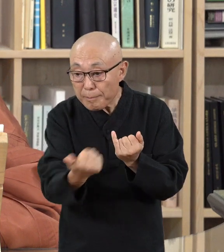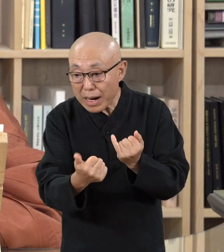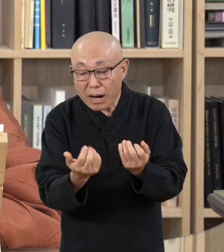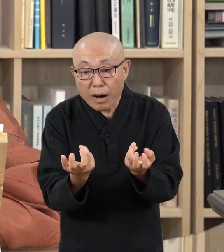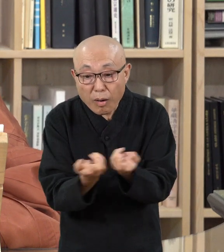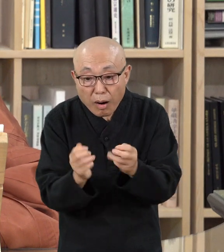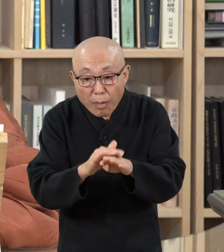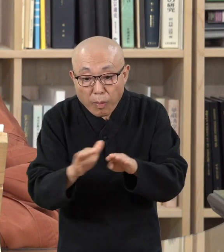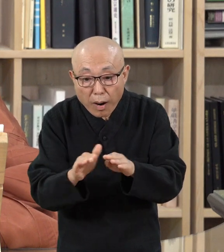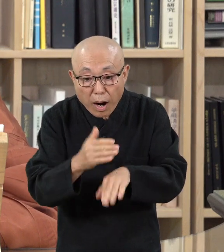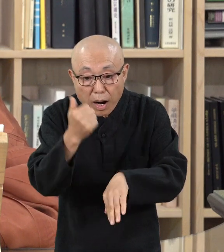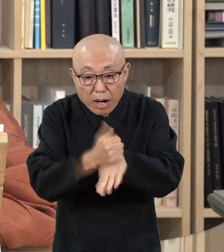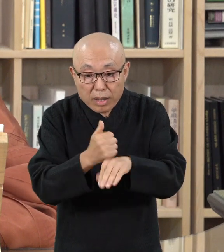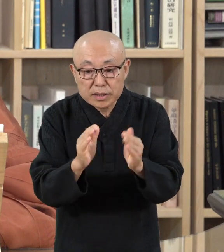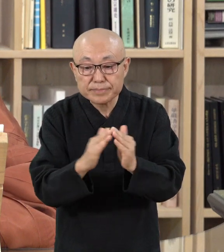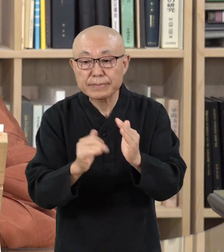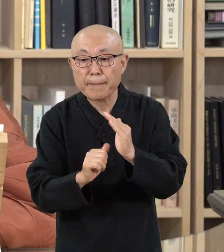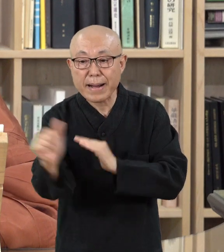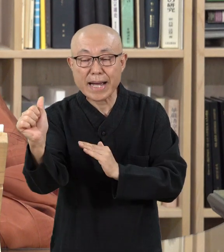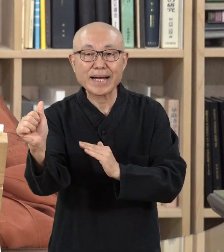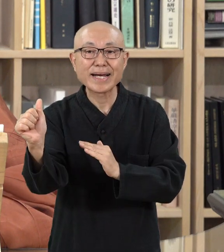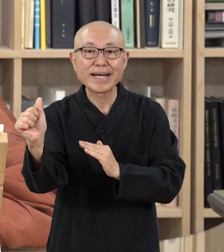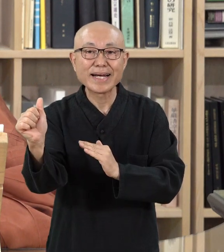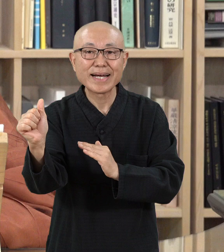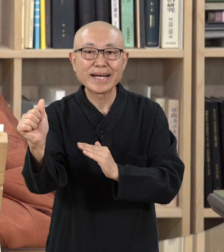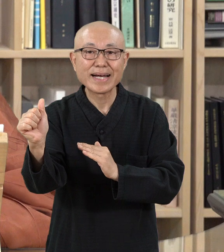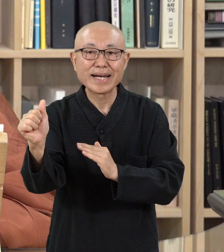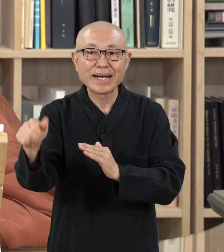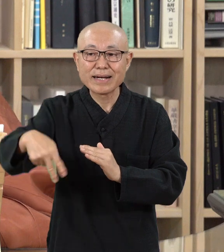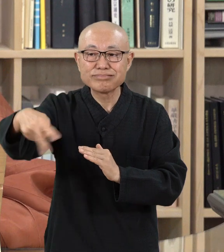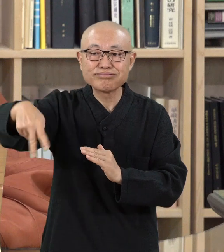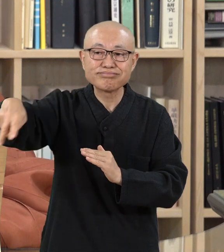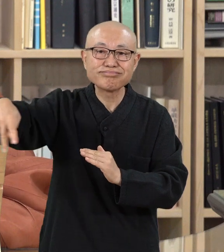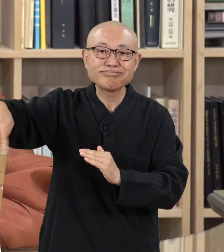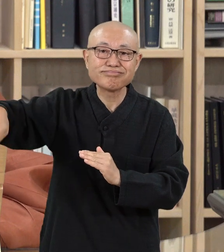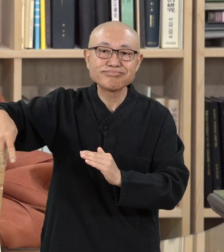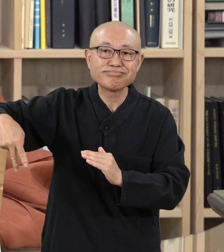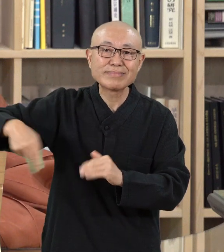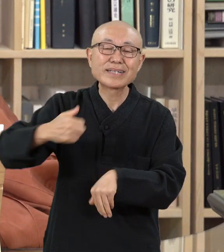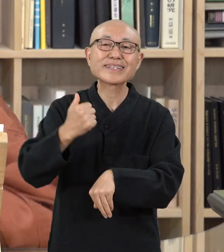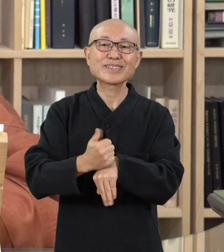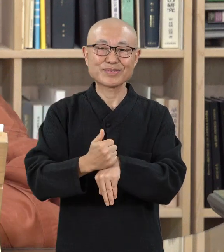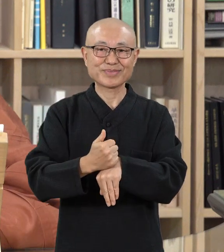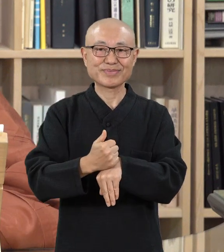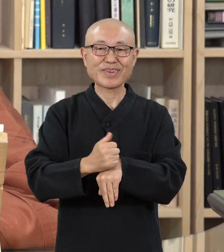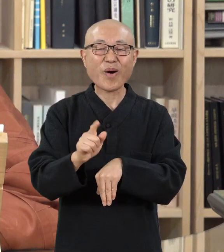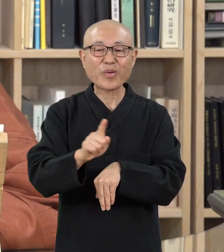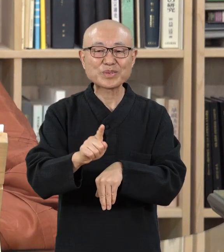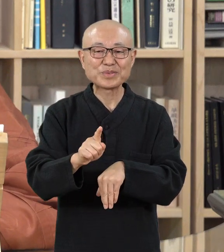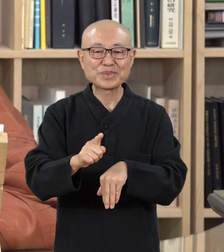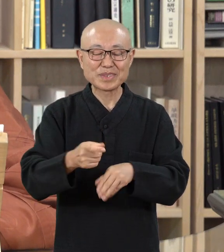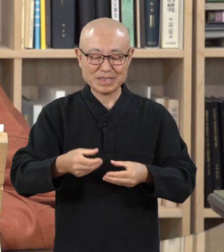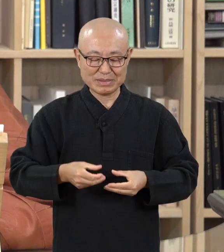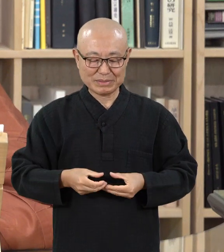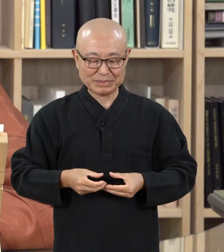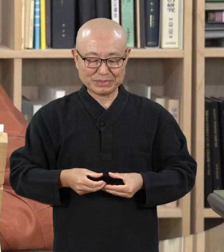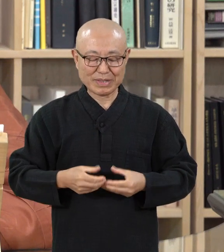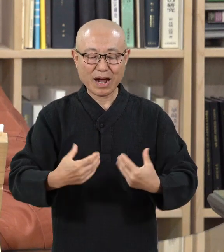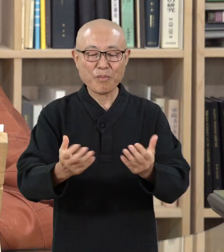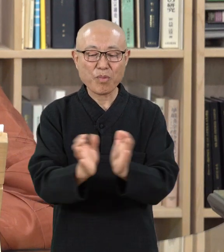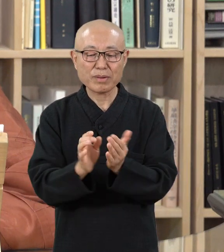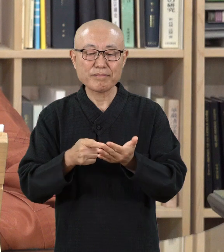없어서 방황해 집을 뛰어나와서 곳곳을 돌아다니다가 결국은 어느 수행단체에